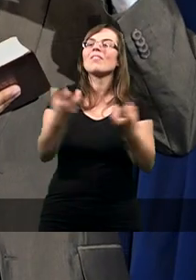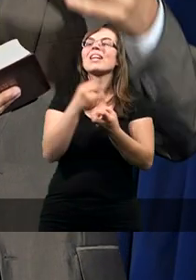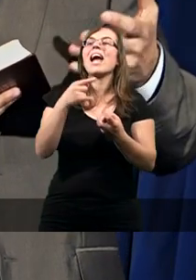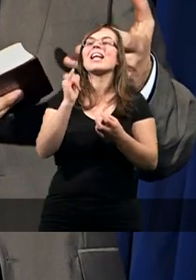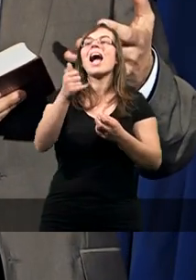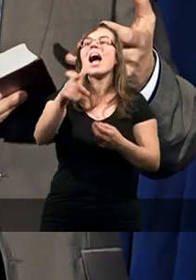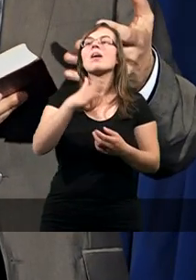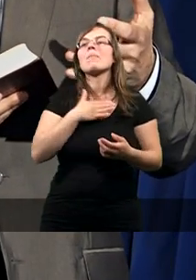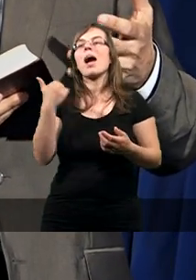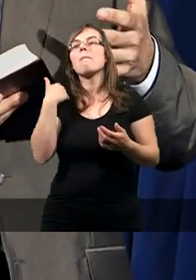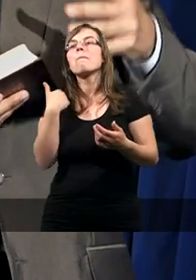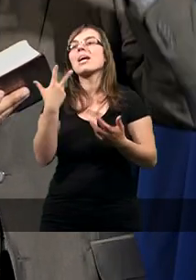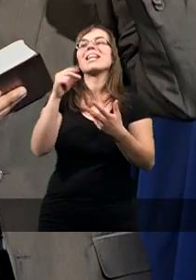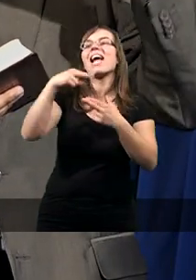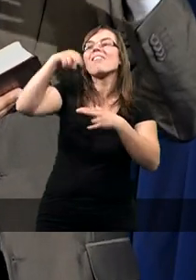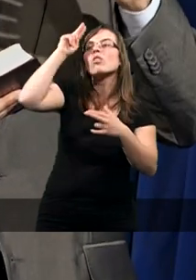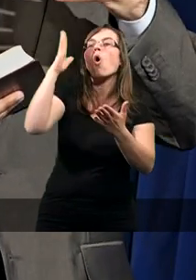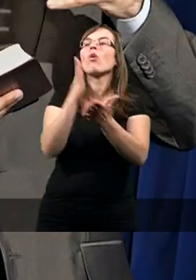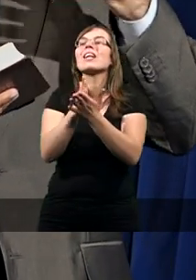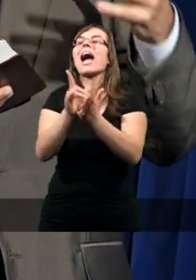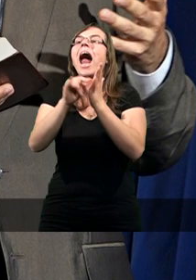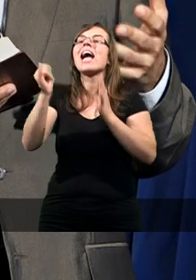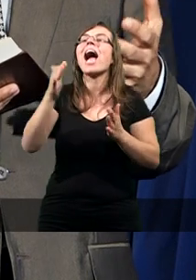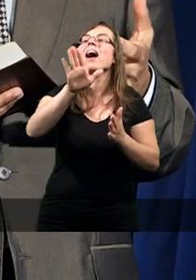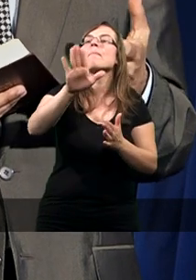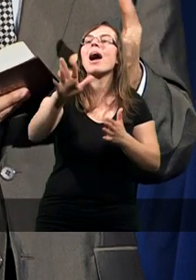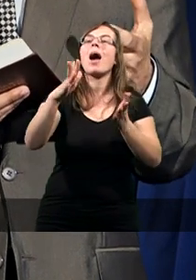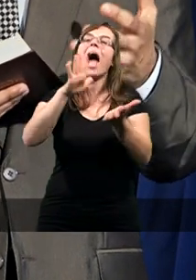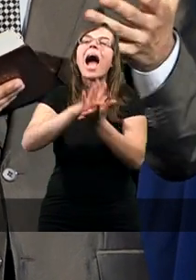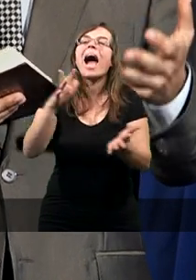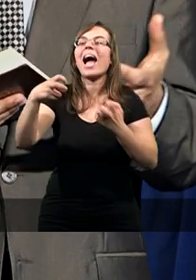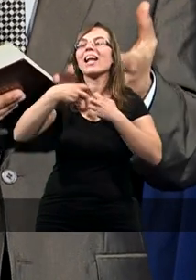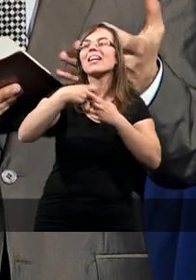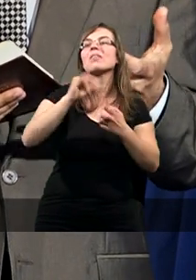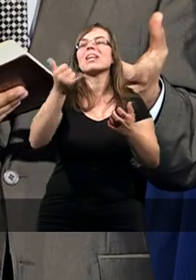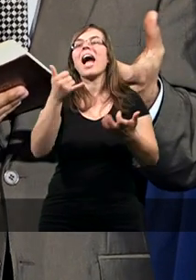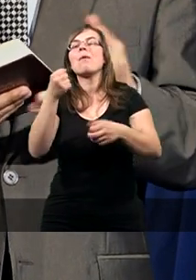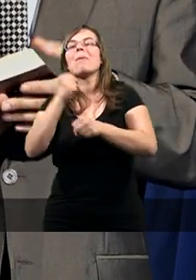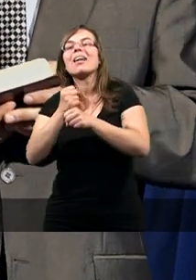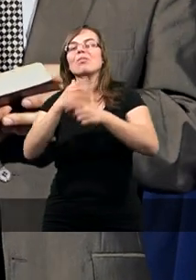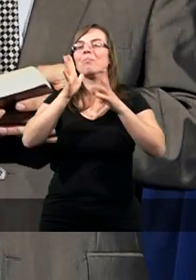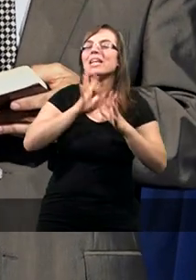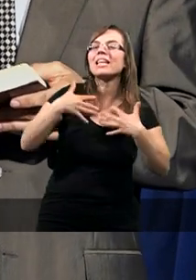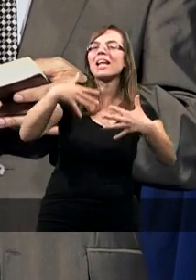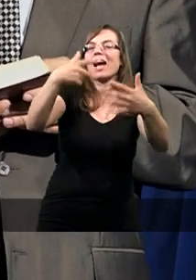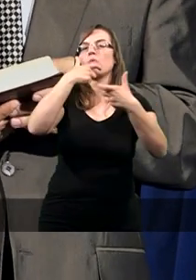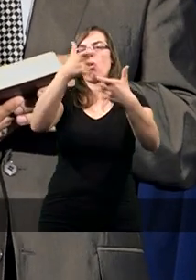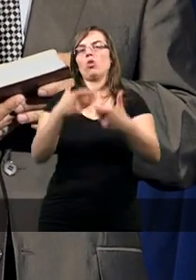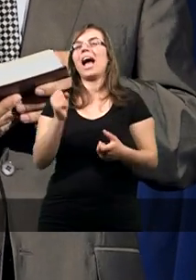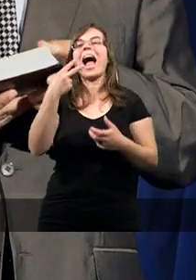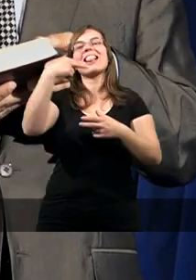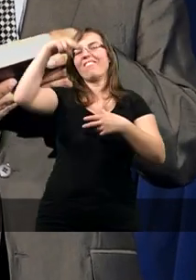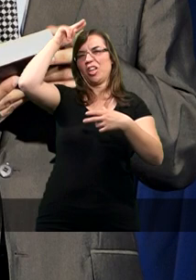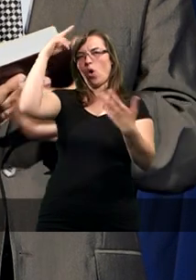pastor ma wyglądać, ile ma mieć wzrostu, tylko jaki ma mieć charakter, jak ma pracować. They said, no, the